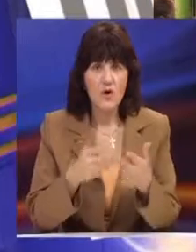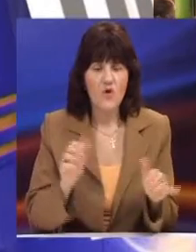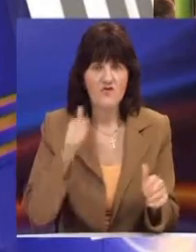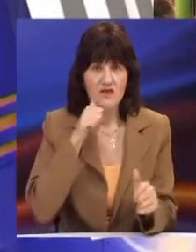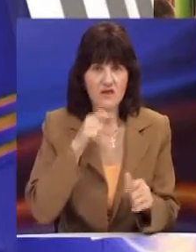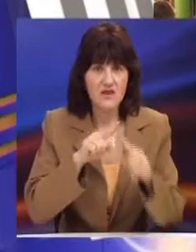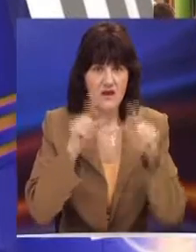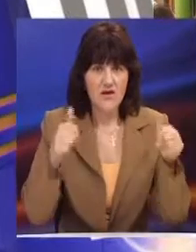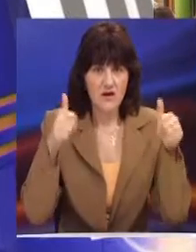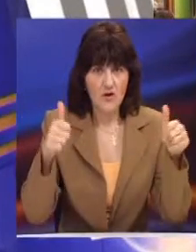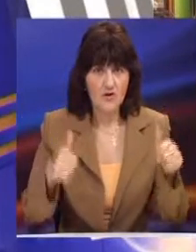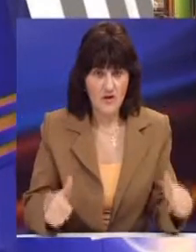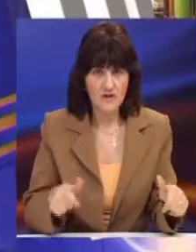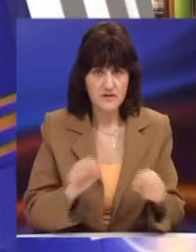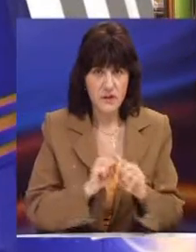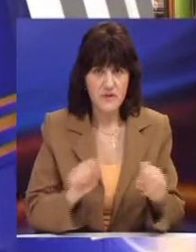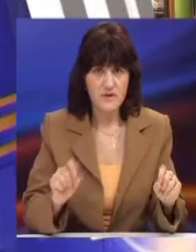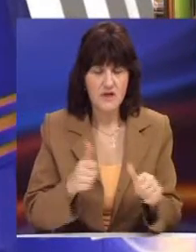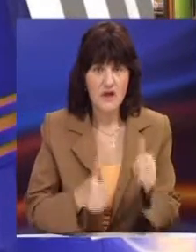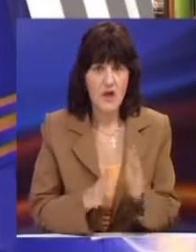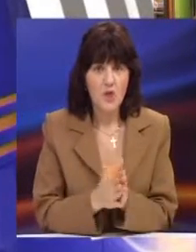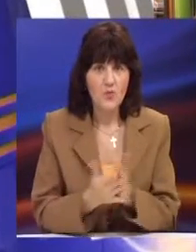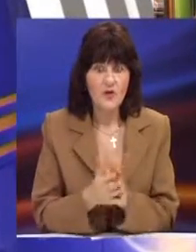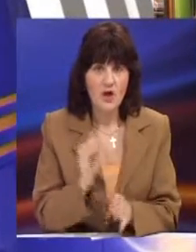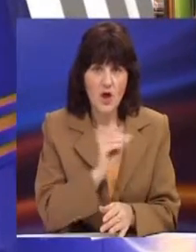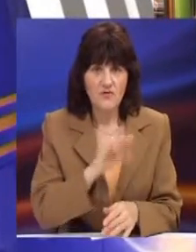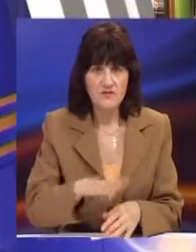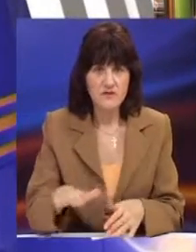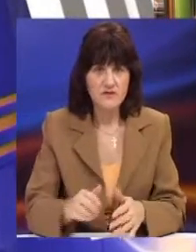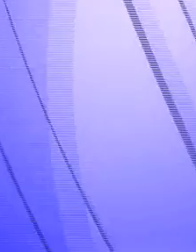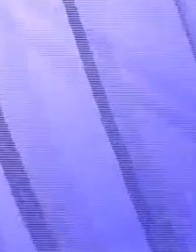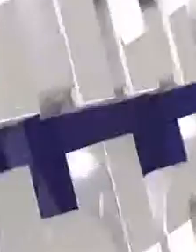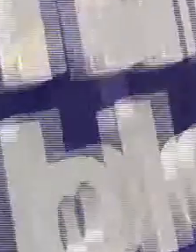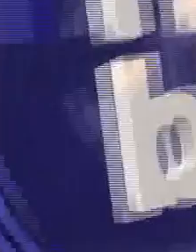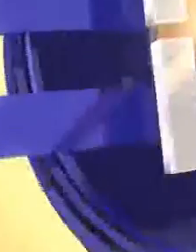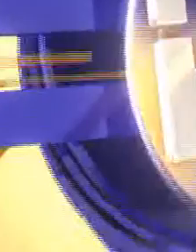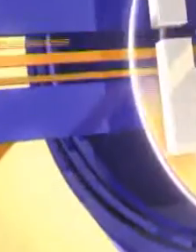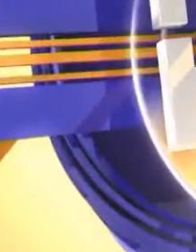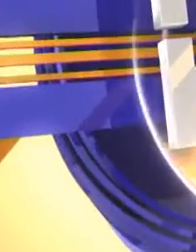dana istaknu na oglasnoj tabli, sajtu škole ili u knjizi obaveštenja.